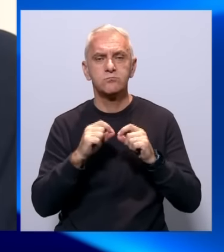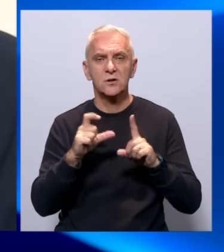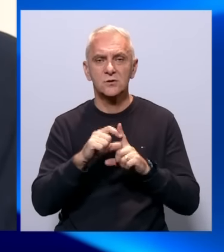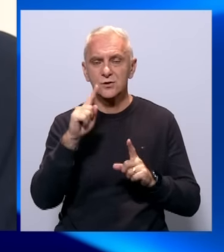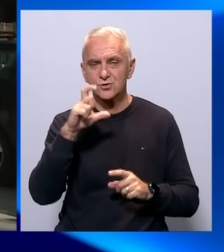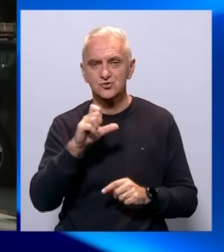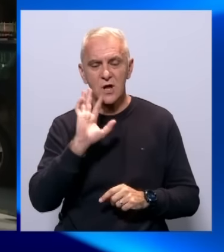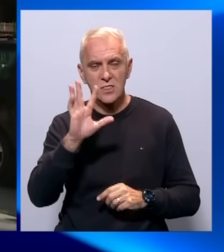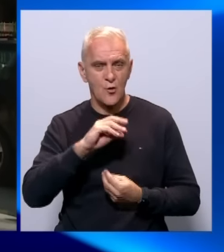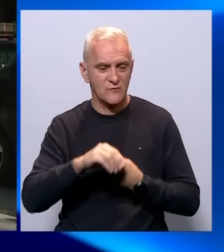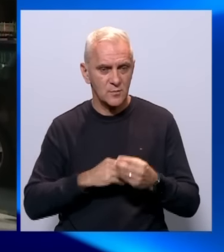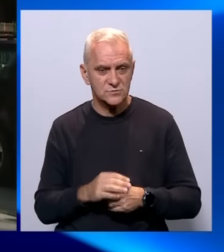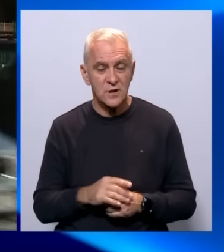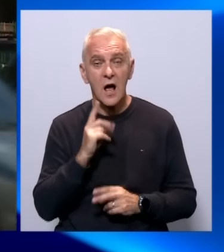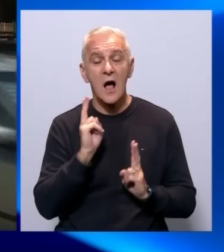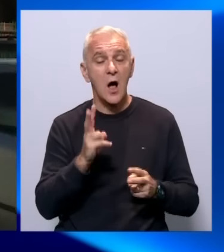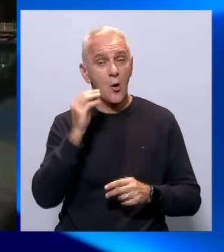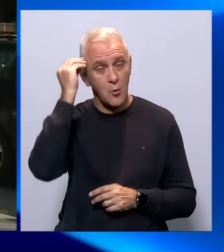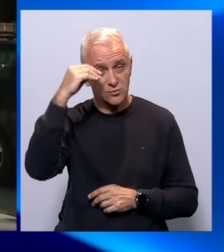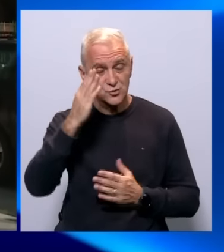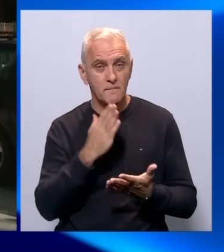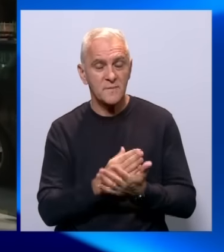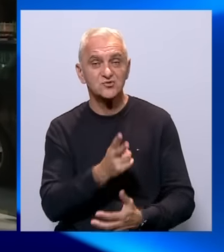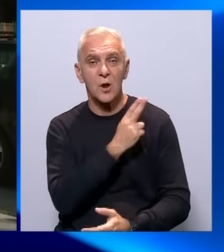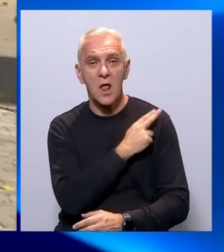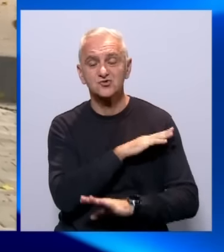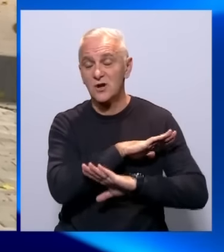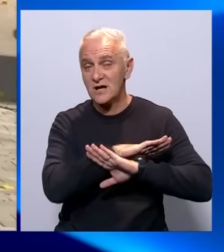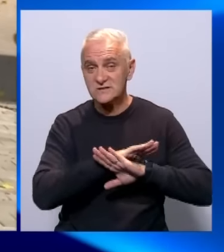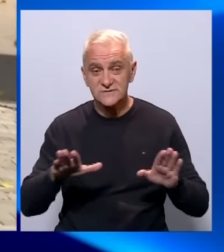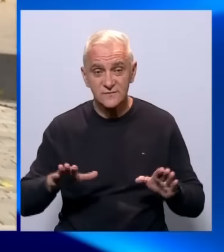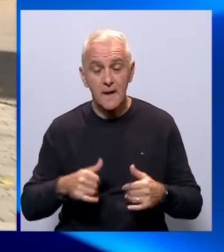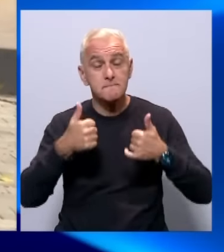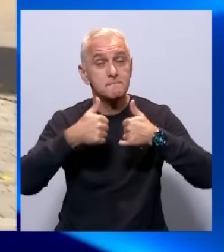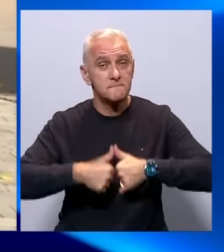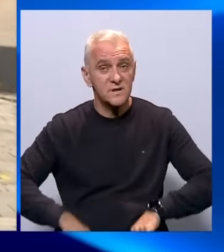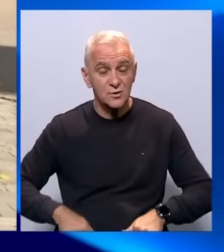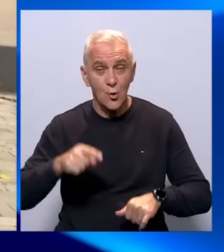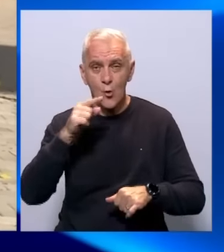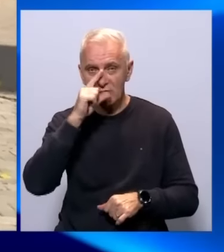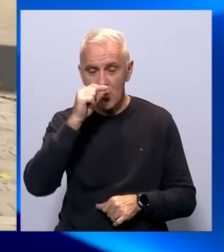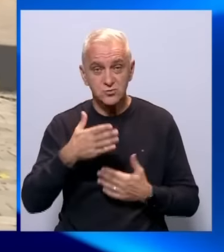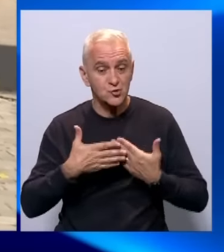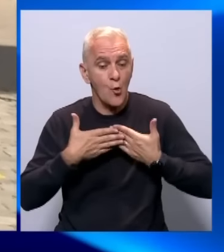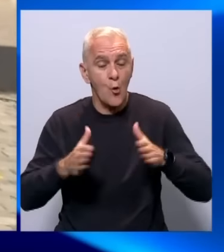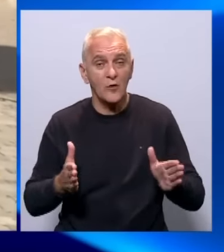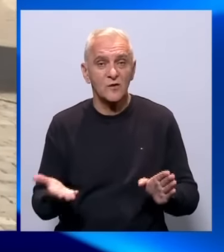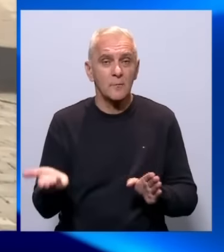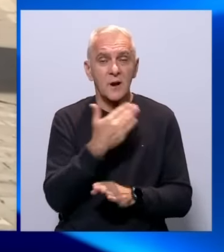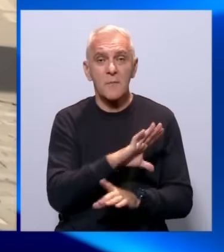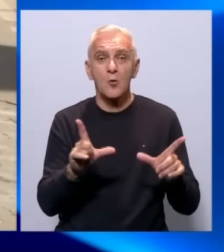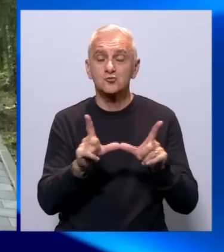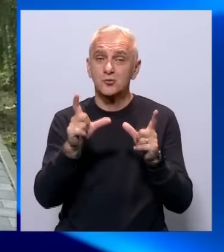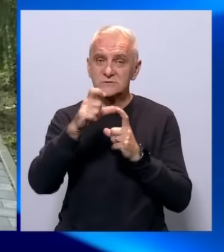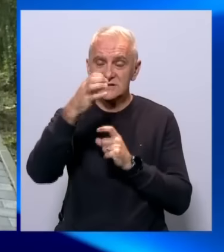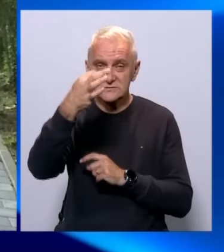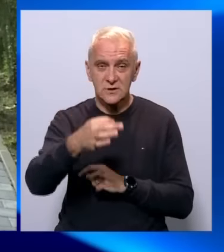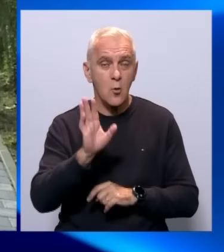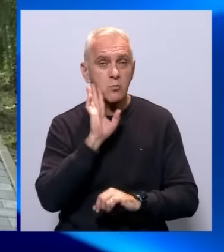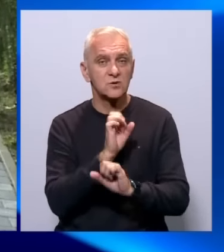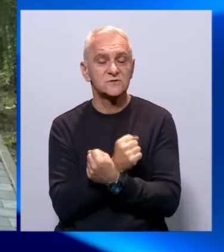njegove porodice. Kako obećava, bit će načelnik svih Kladuščana, a prioritet mu je da se ova općina otvori prema Unsko-sanskom kantonu,